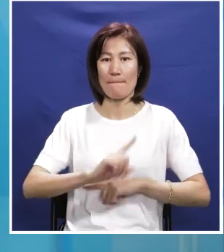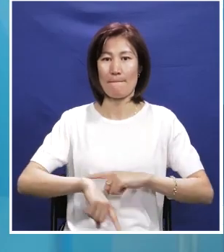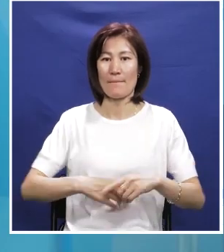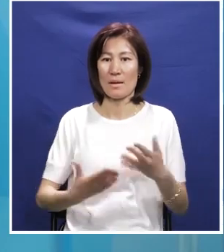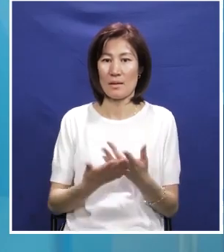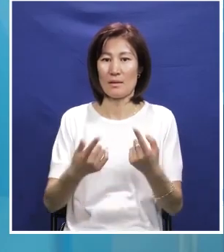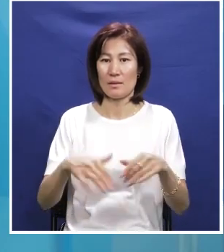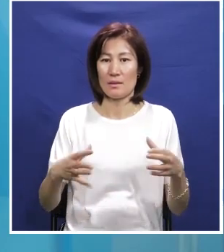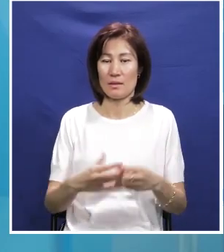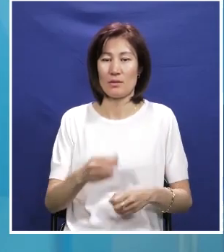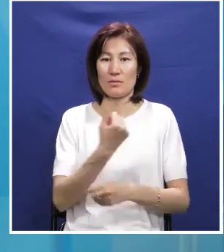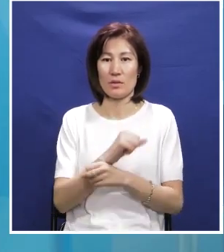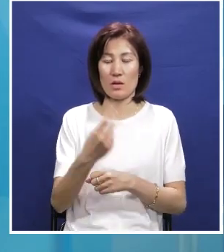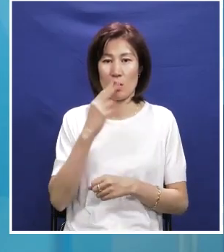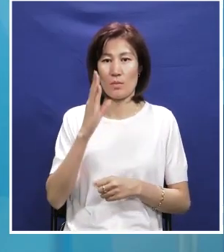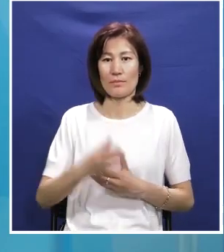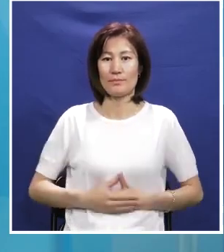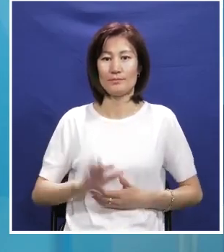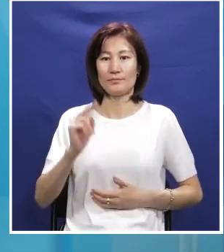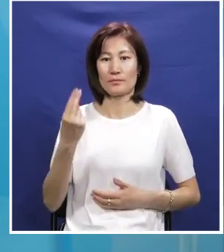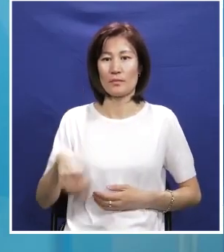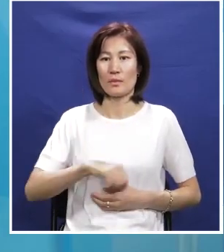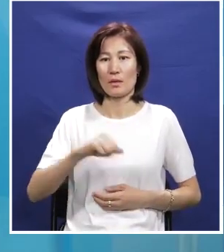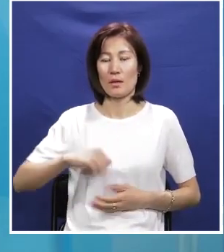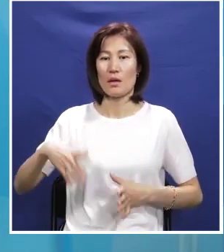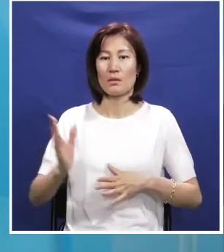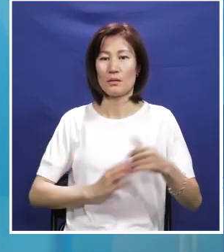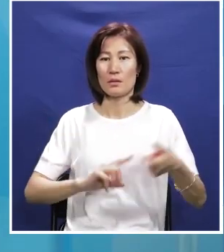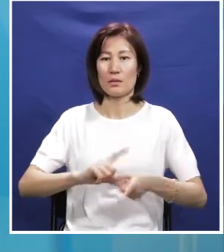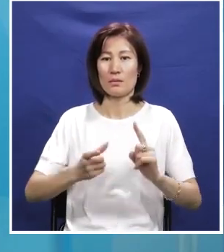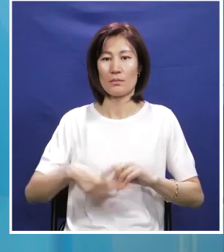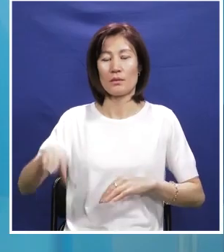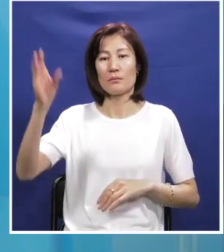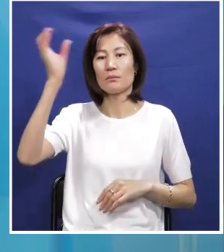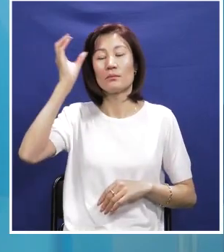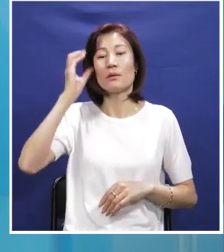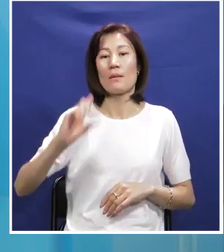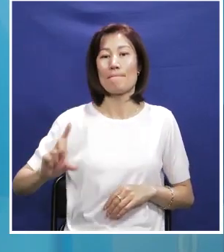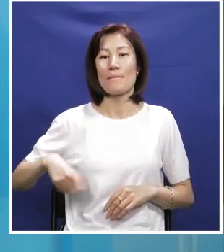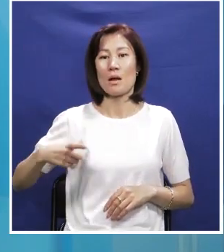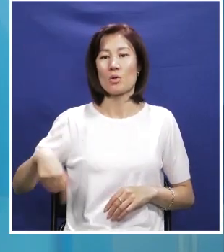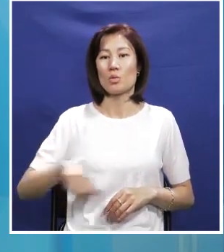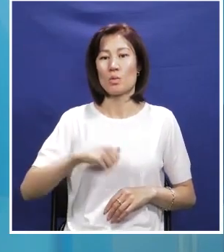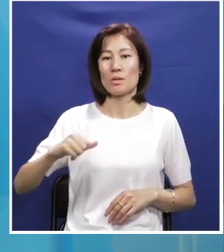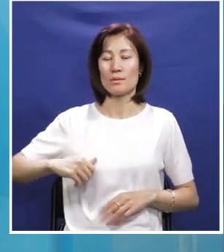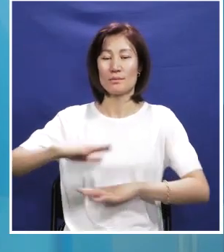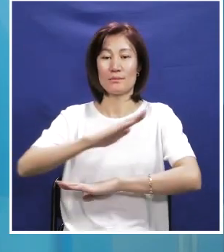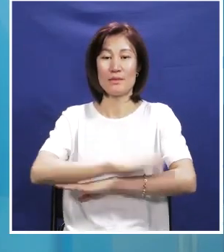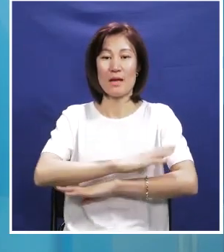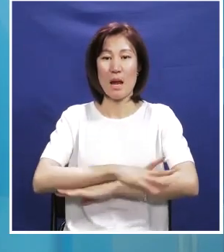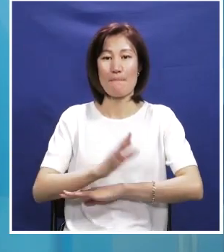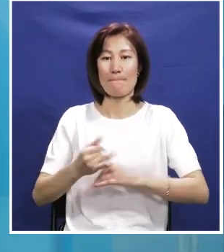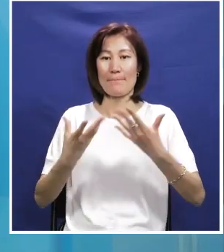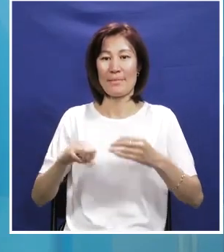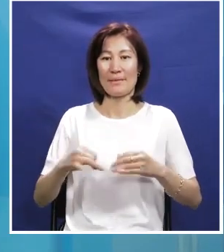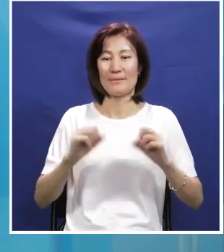– жаңа технологиялар жетістігін көрсету. Мамандар өзара тәжірибе алмасып, білім мен білігін шеберлікпен өз сабағында қолданды.